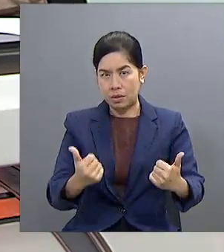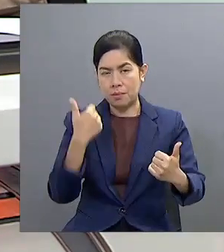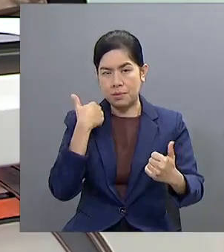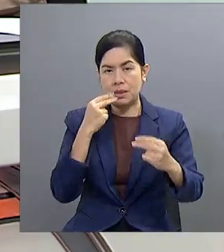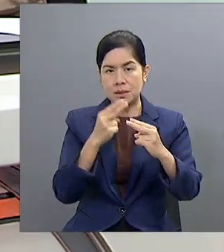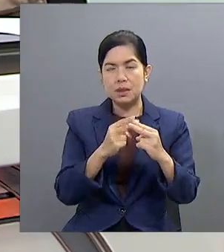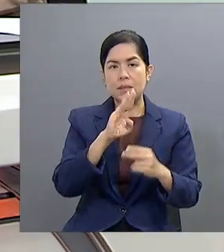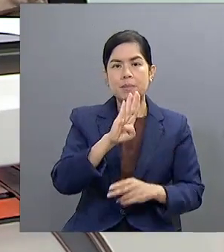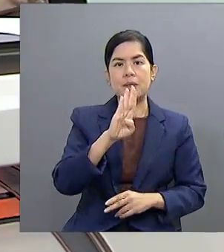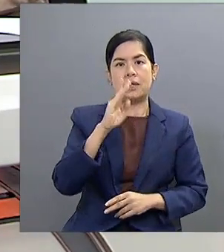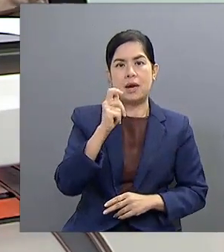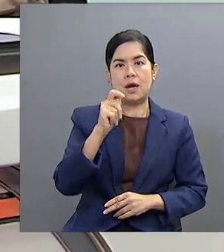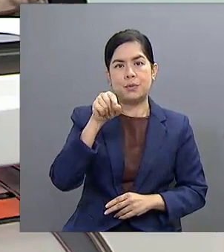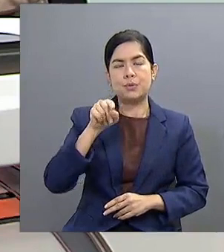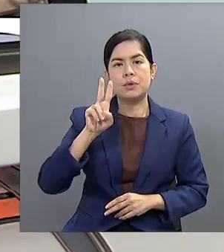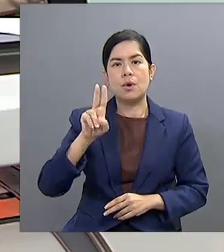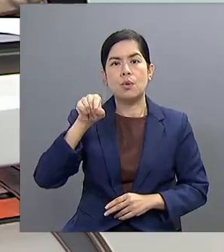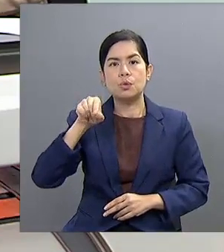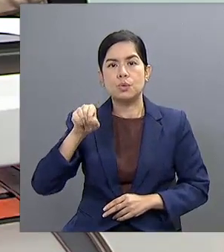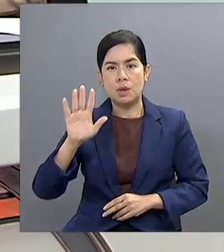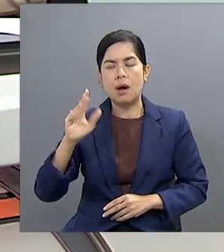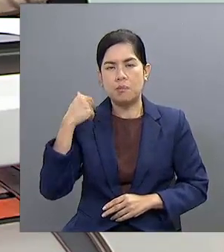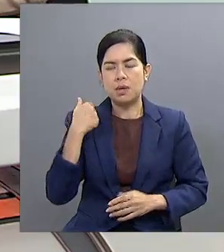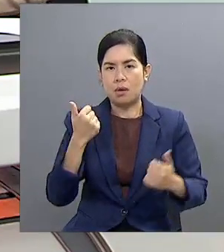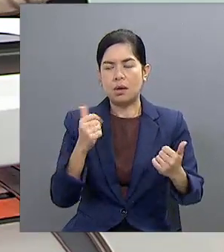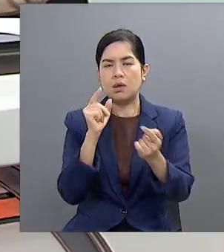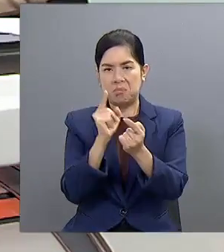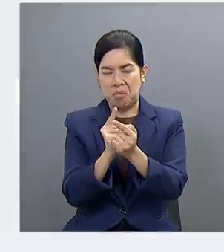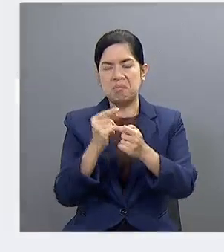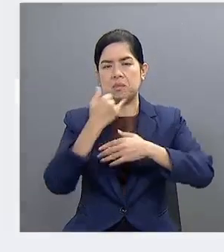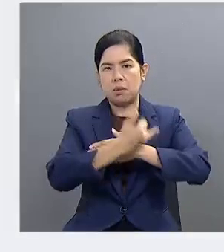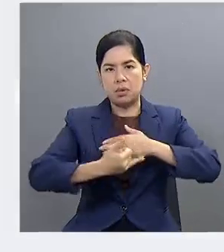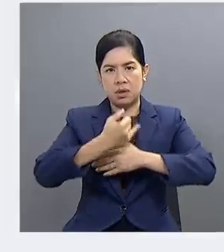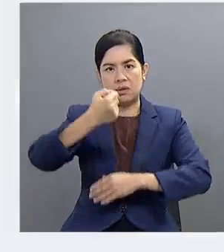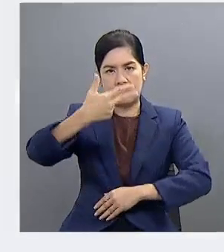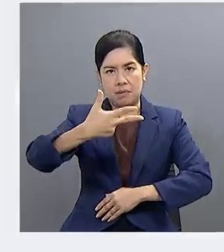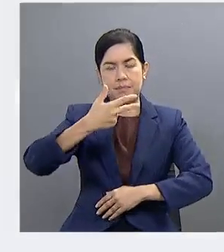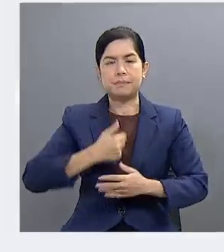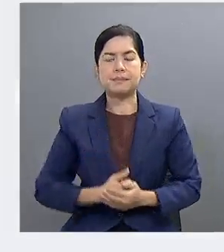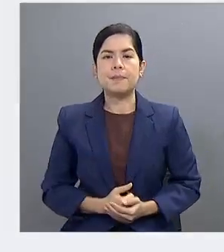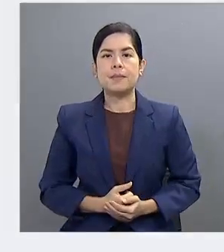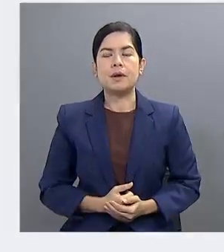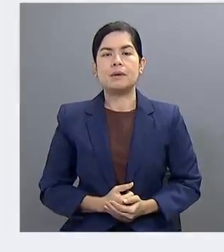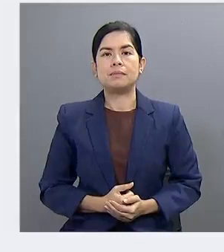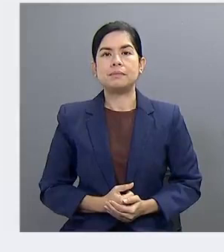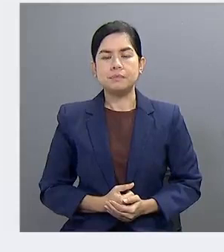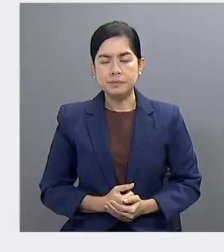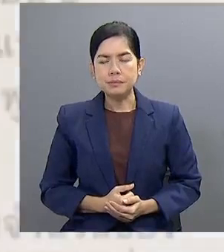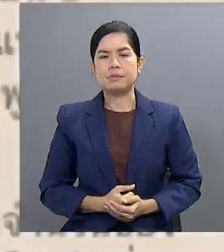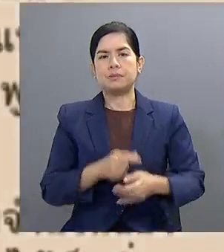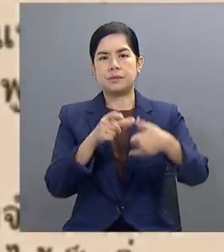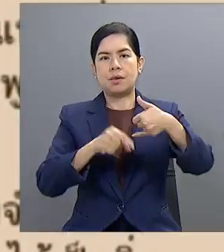ครบอย่างน้อย 3ประเทศที่มีรายงานอยู่ในเวลานี้ค่ะแล้วก็เป็นนางจงแก้วพัฒนานักไวรัสวิทยา